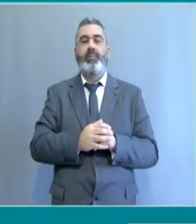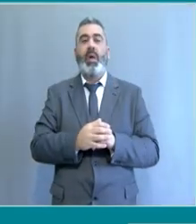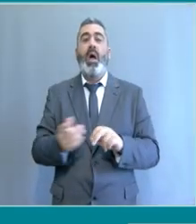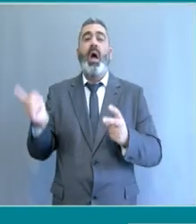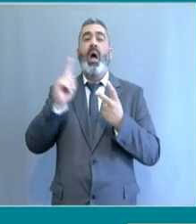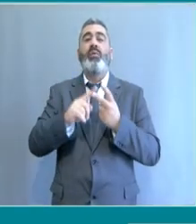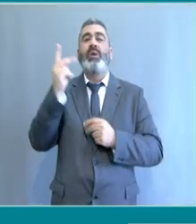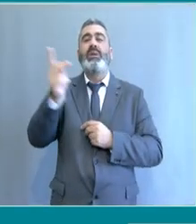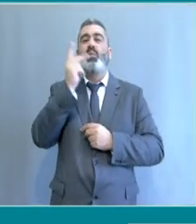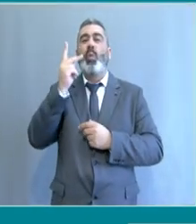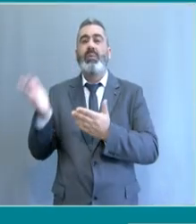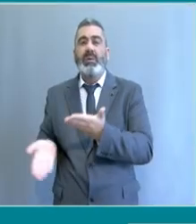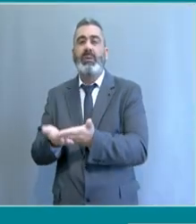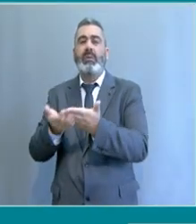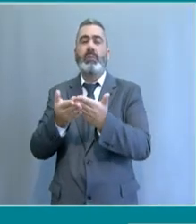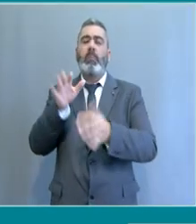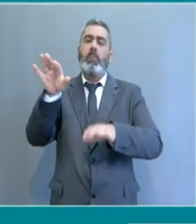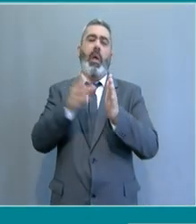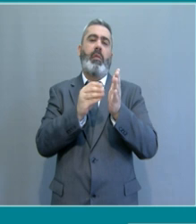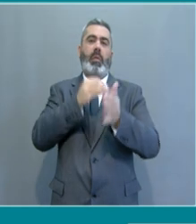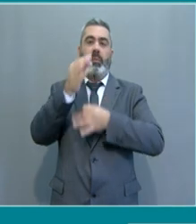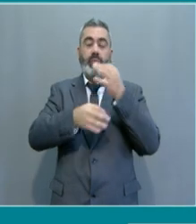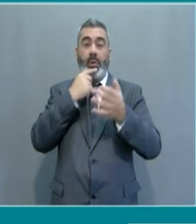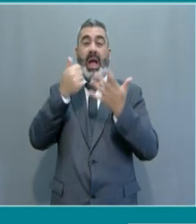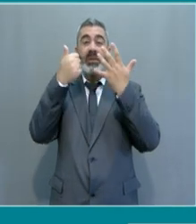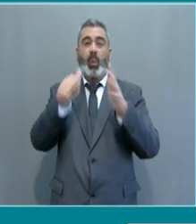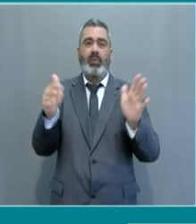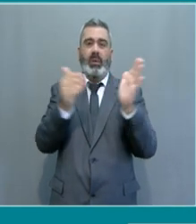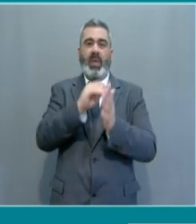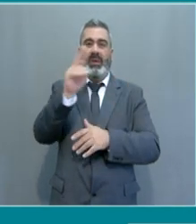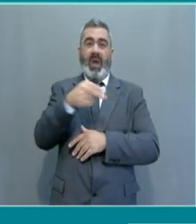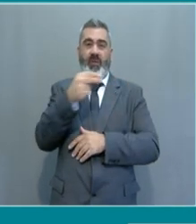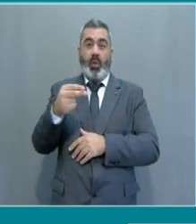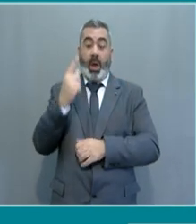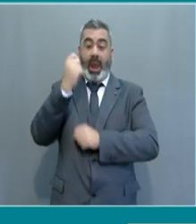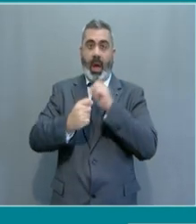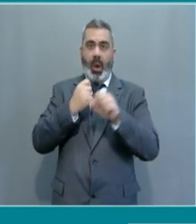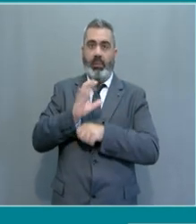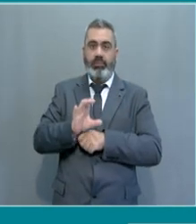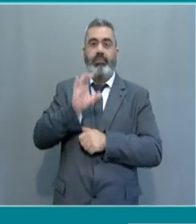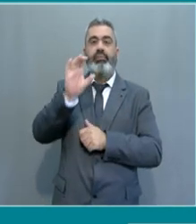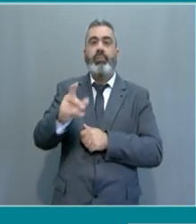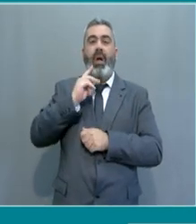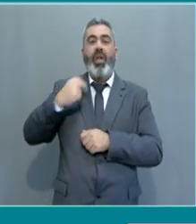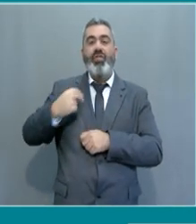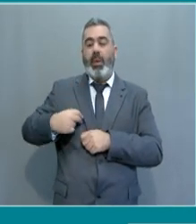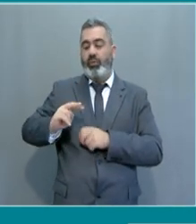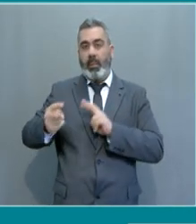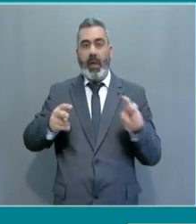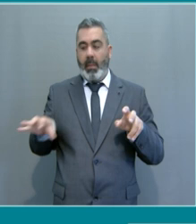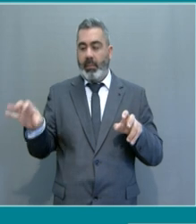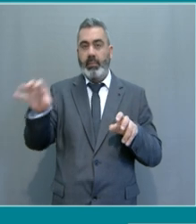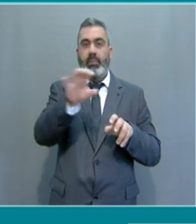ενδεικτικά κάποια σημεία. 600.000 ευρώ το χρόνο θα πηγαίνουν στους όμορους δήμους και στους